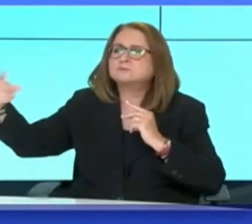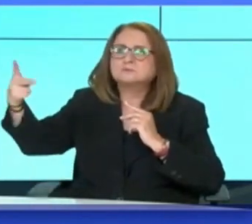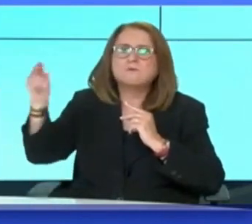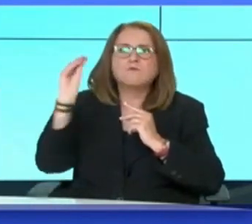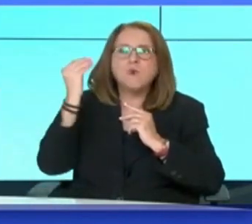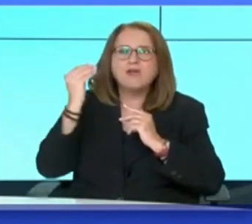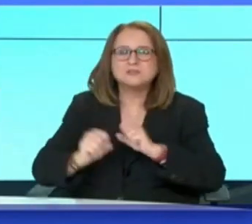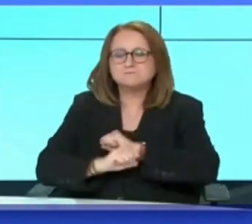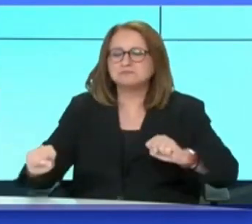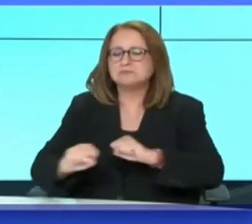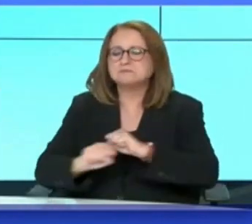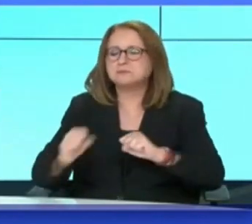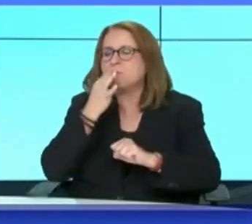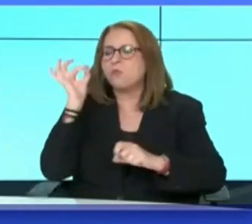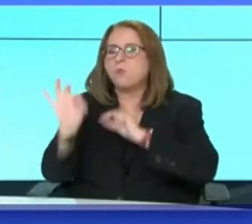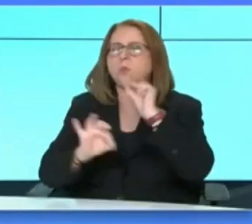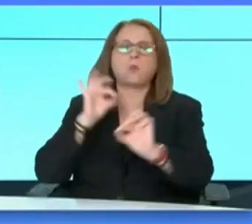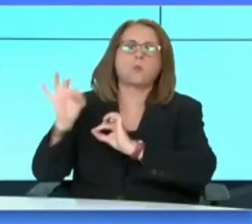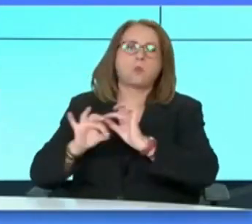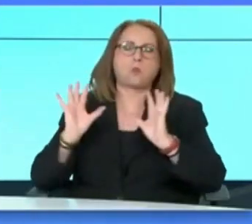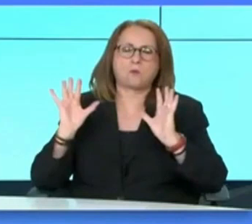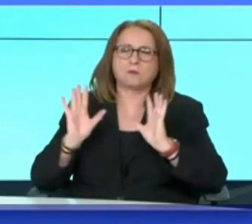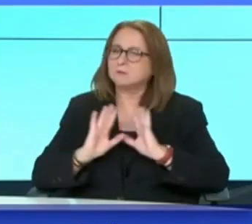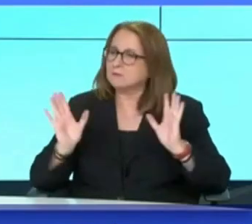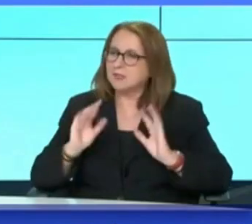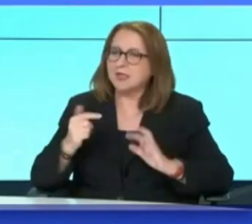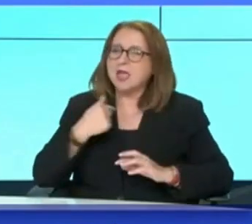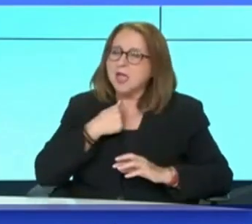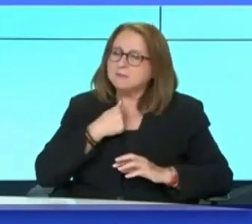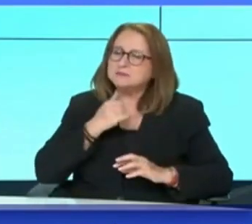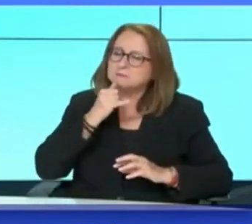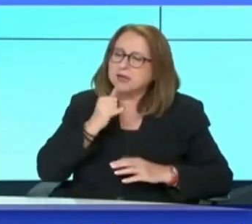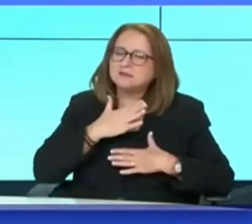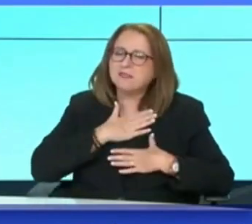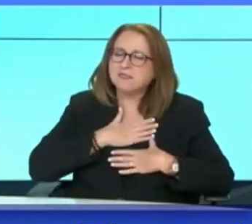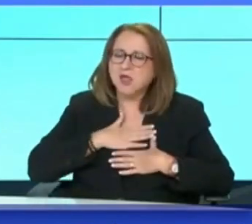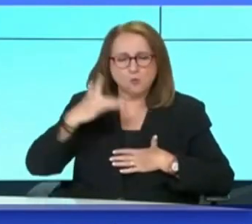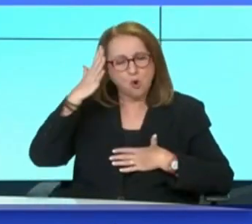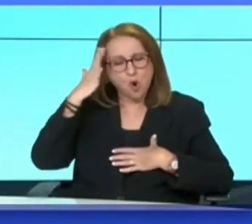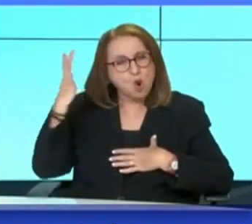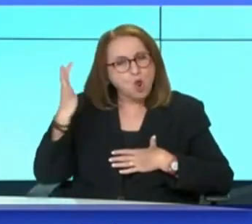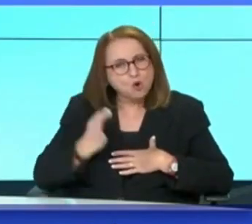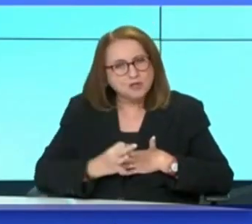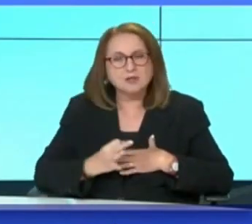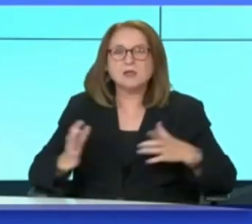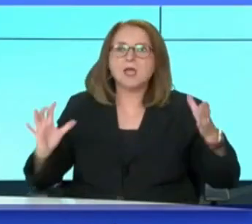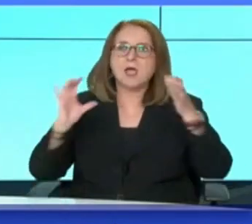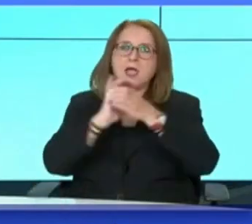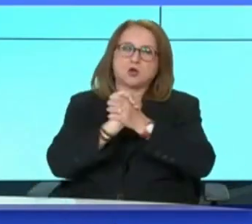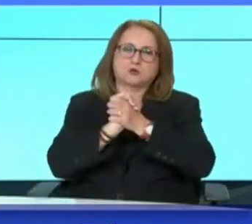της λογικής και της ενότητας και εύχομαι και ελπίζω αυτή η μεγάλη